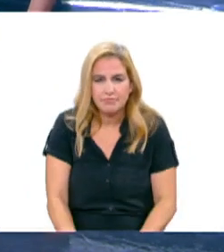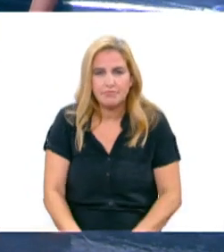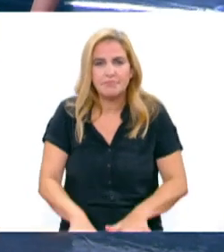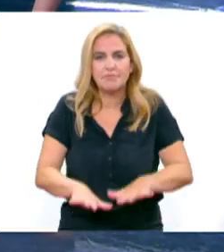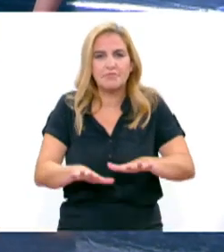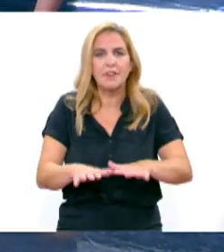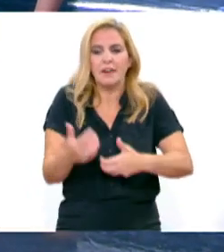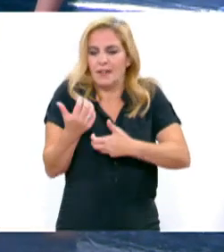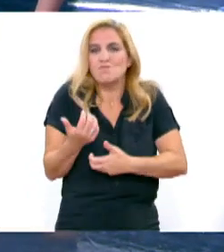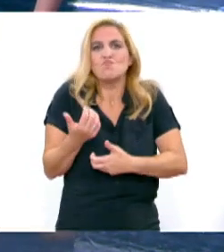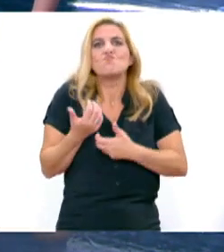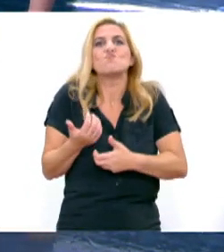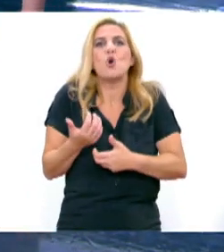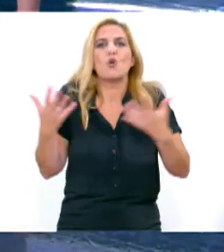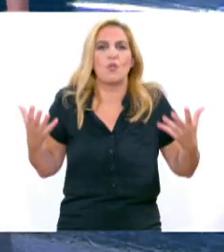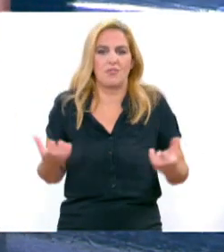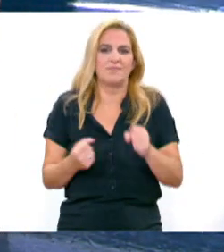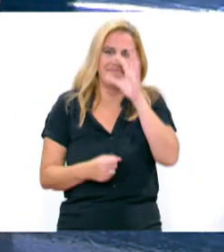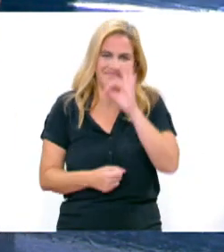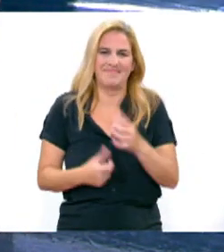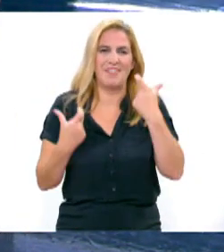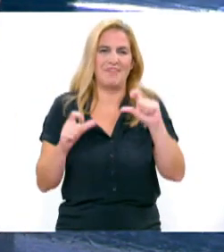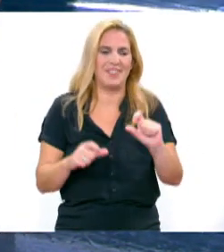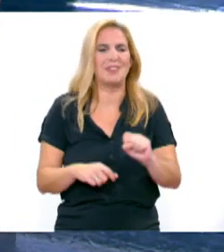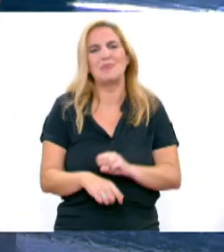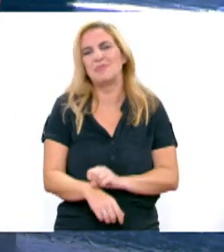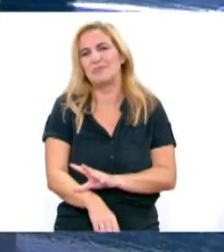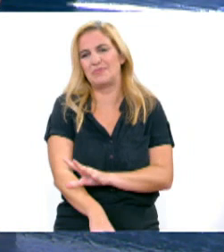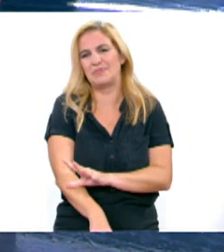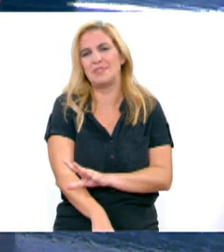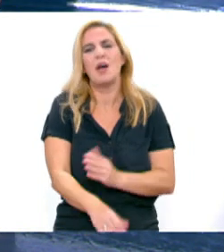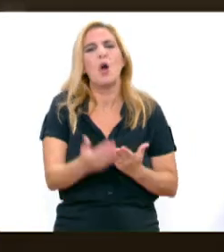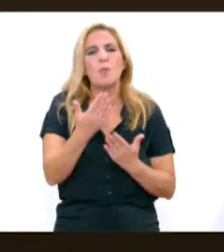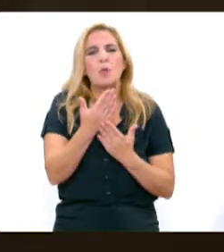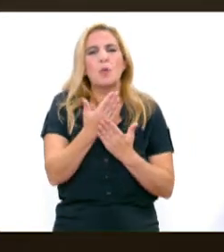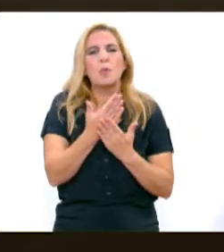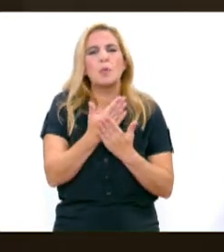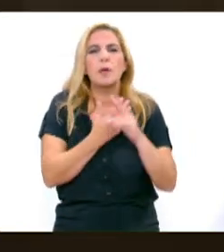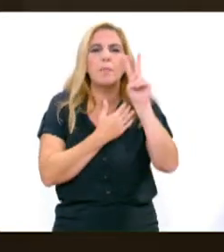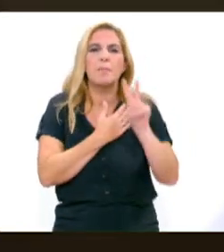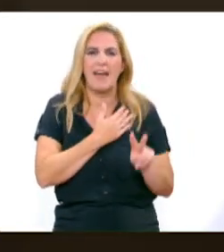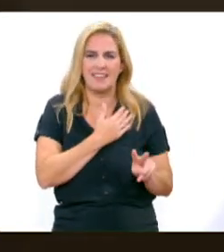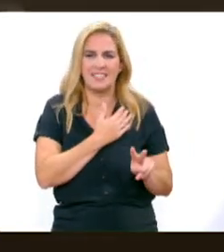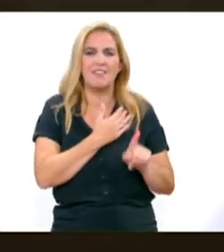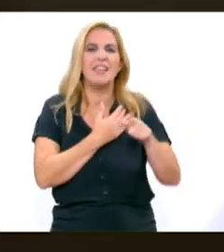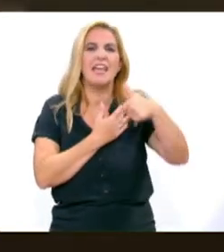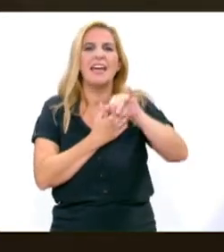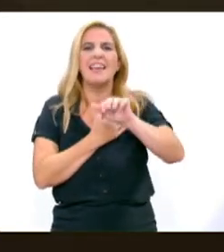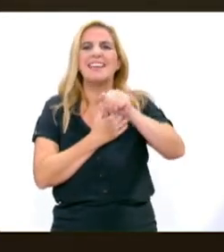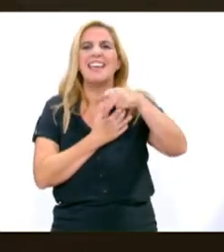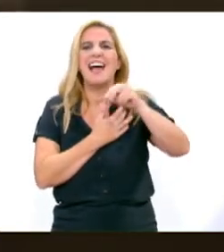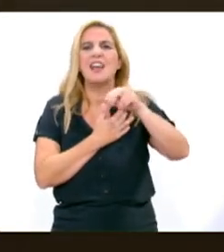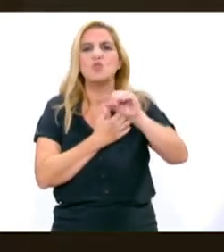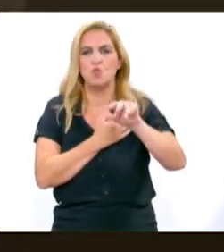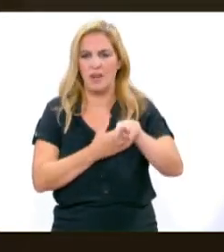Συγκλονιστικό και πάρα πολύ τρυφερό είναι το βίντεο που τραβήχτηκε τα ξημερώματα της Παρασκευής στις εργατικές κατοικίες της Γιάννουλης μέσα